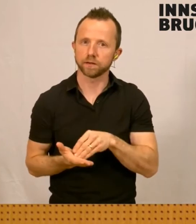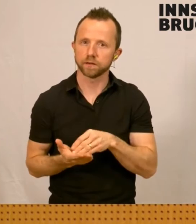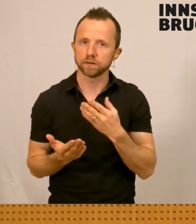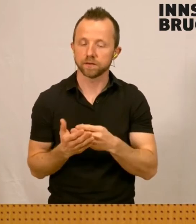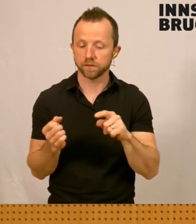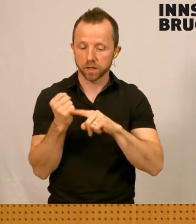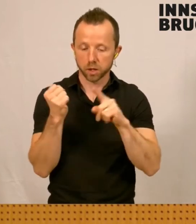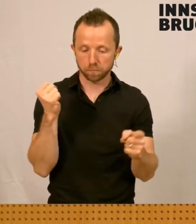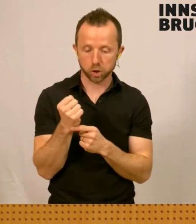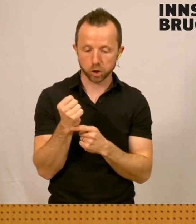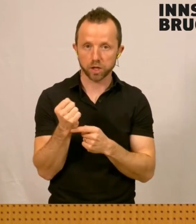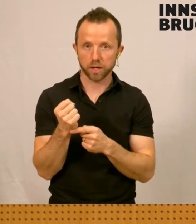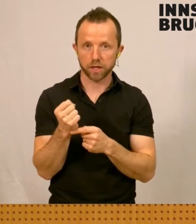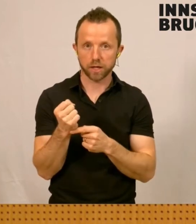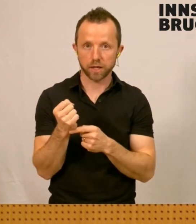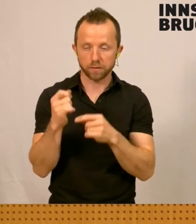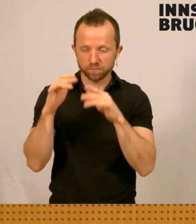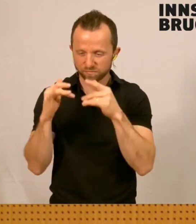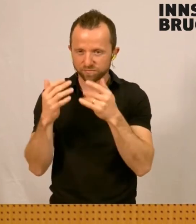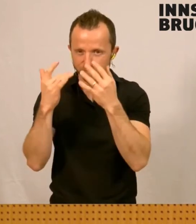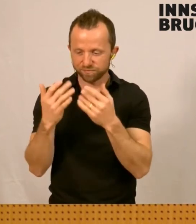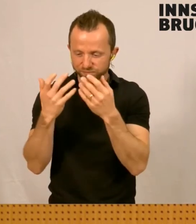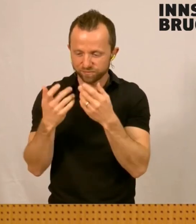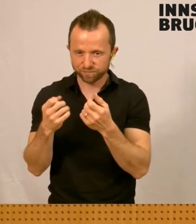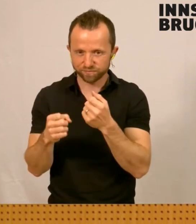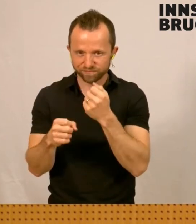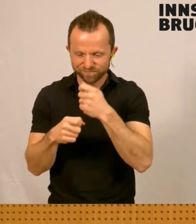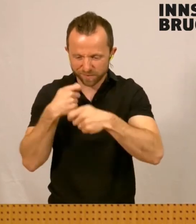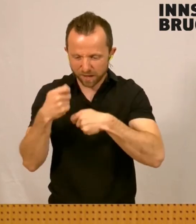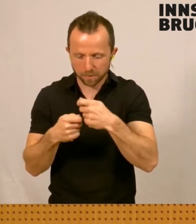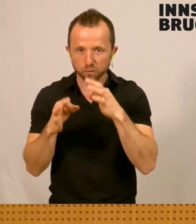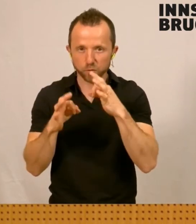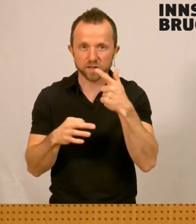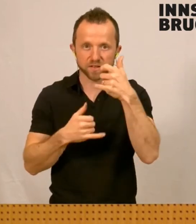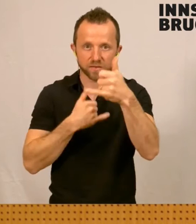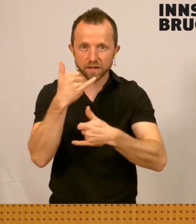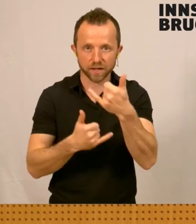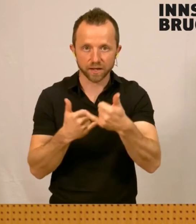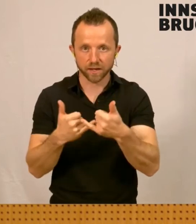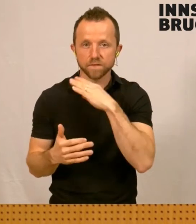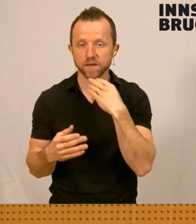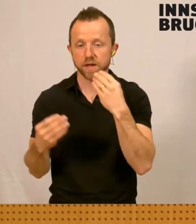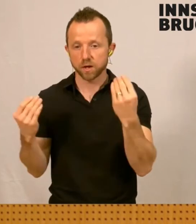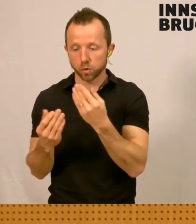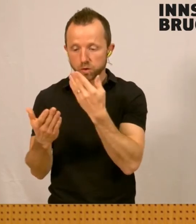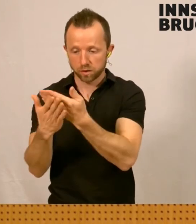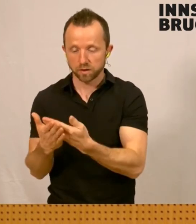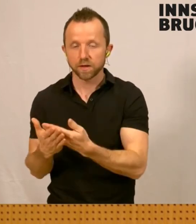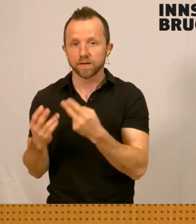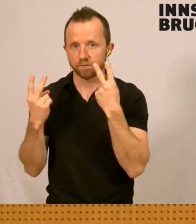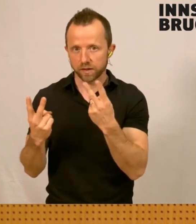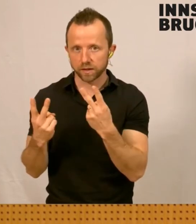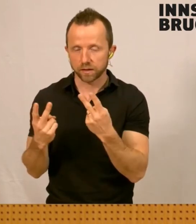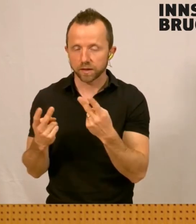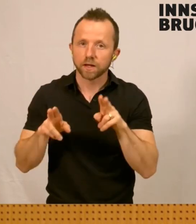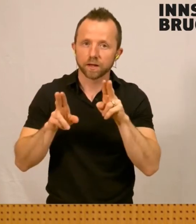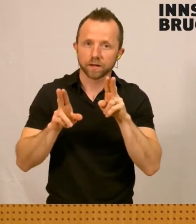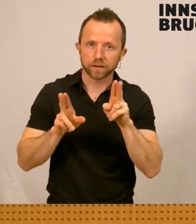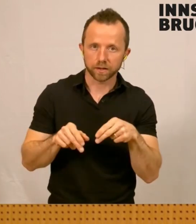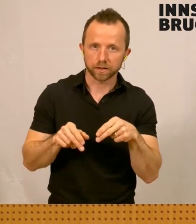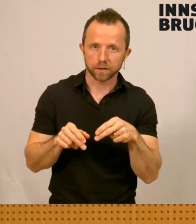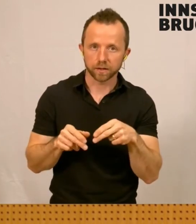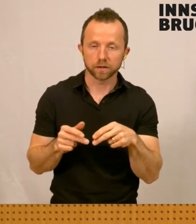zwei aufeinanderfolgende Jahre ist aus vielen Gründen manchmal wichtig, vor allem auch richtig